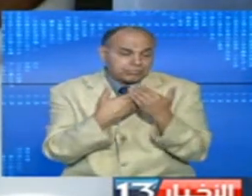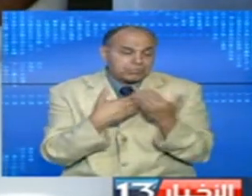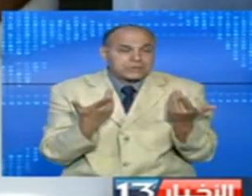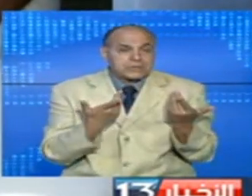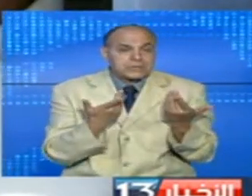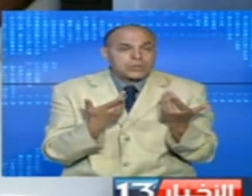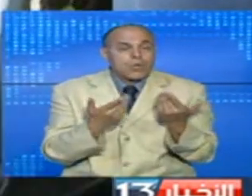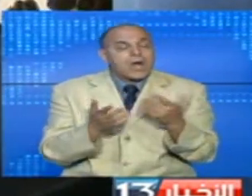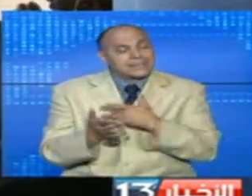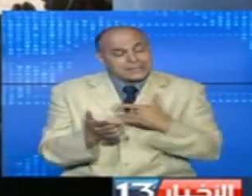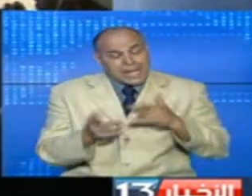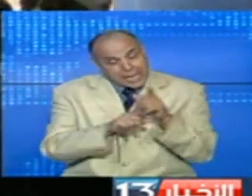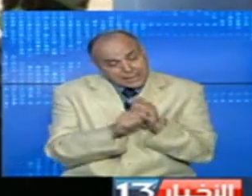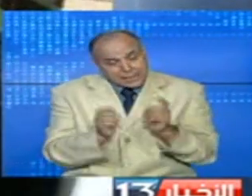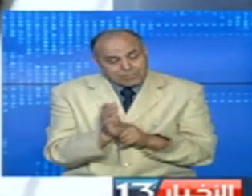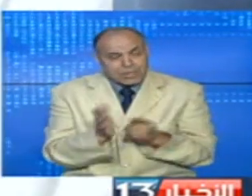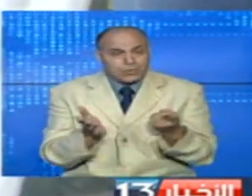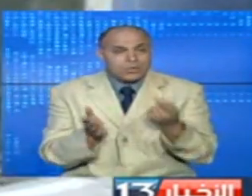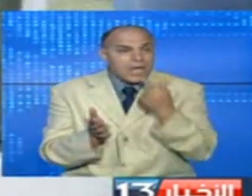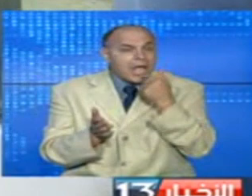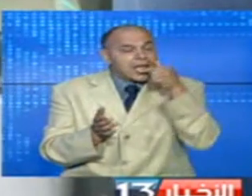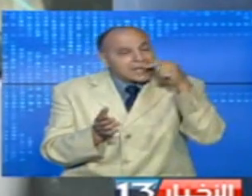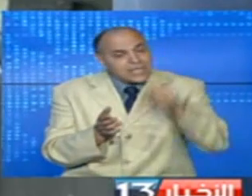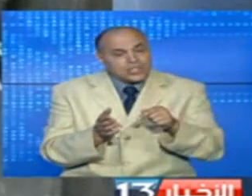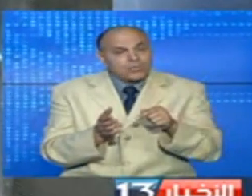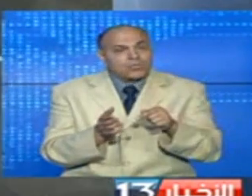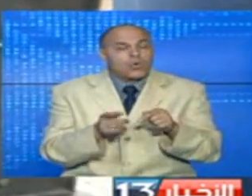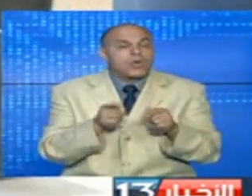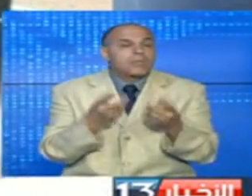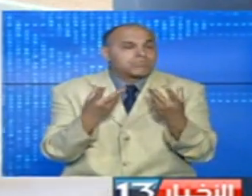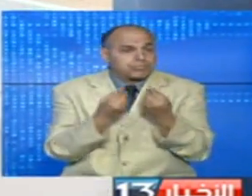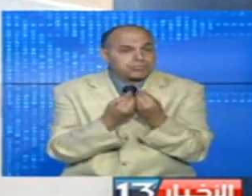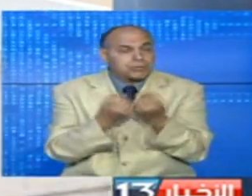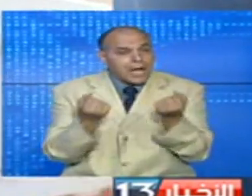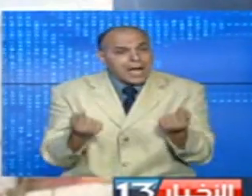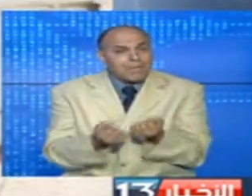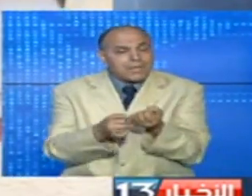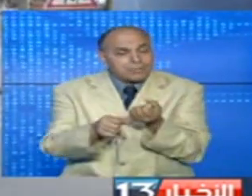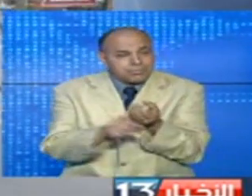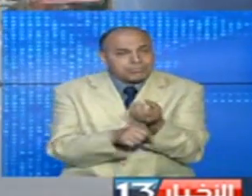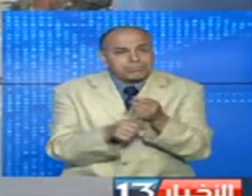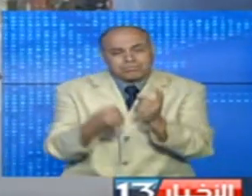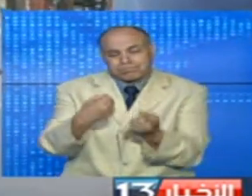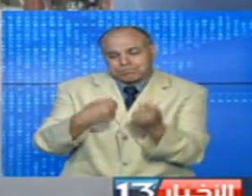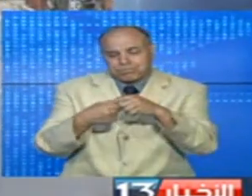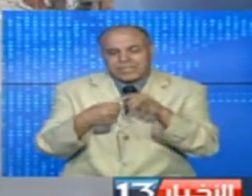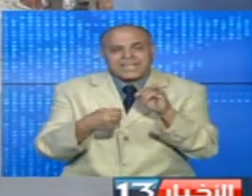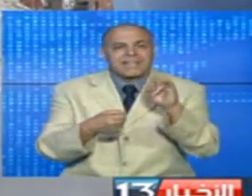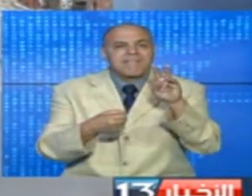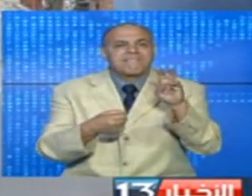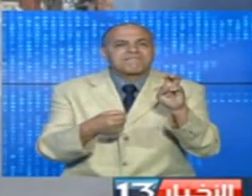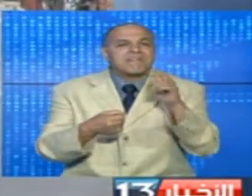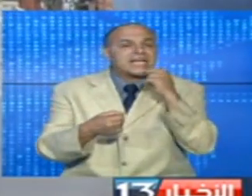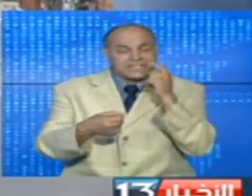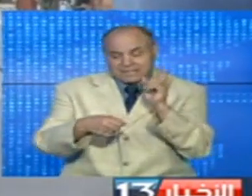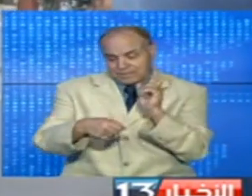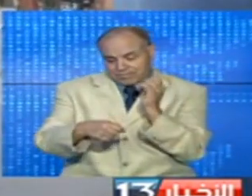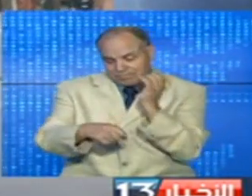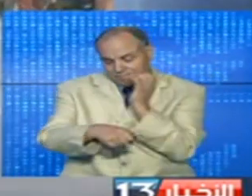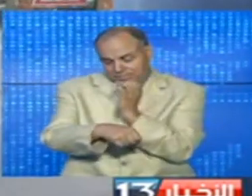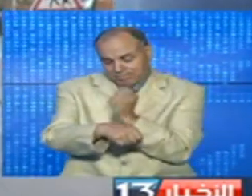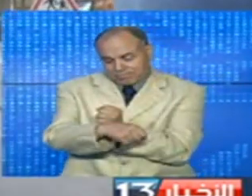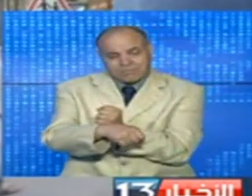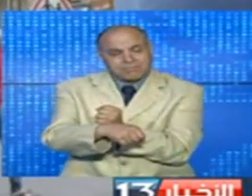والبروتوكول الصحيه ويجب التكثيف من حملات التسجيل في منظومه ايفاد لتلقي